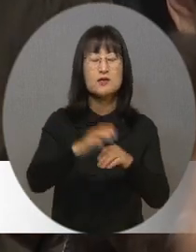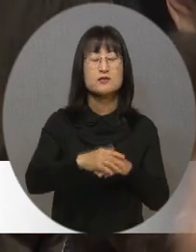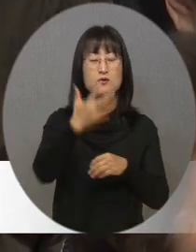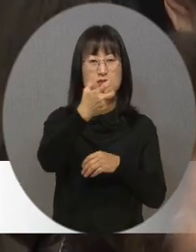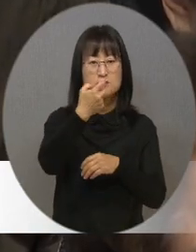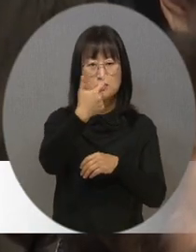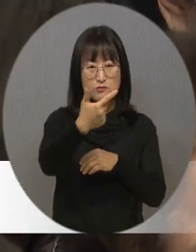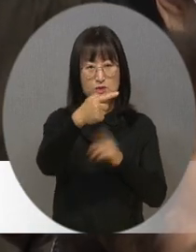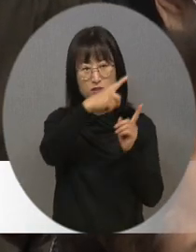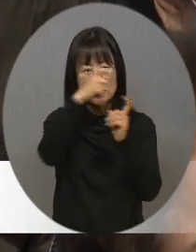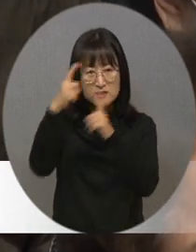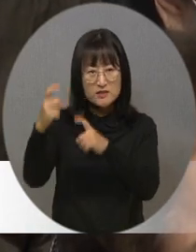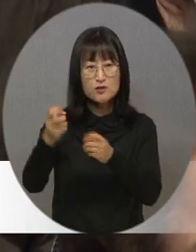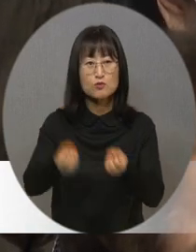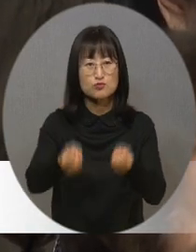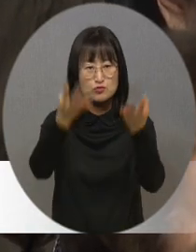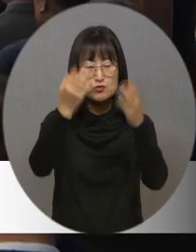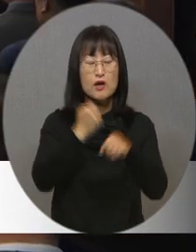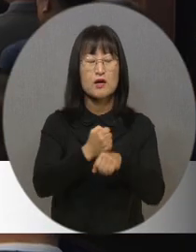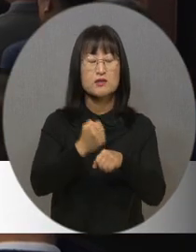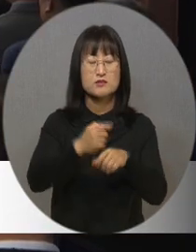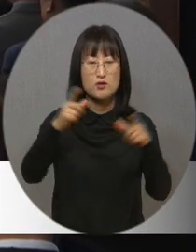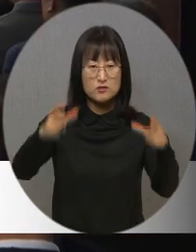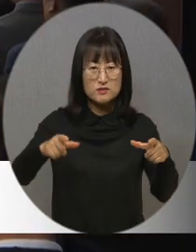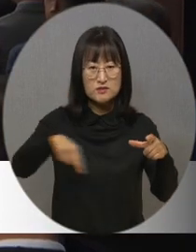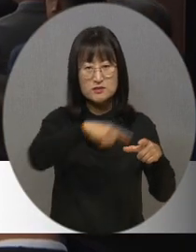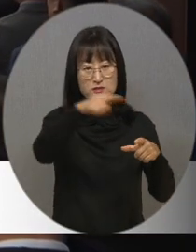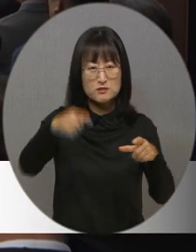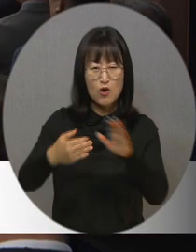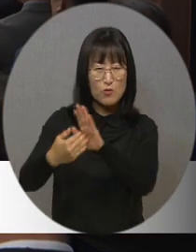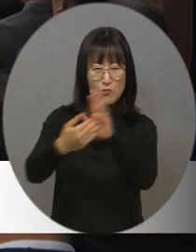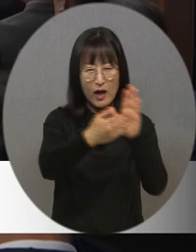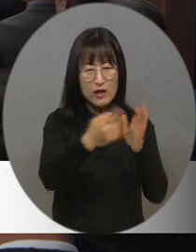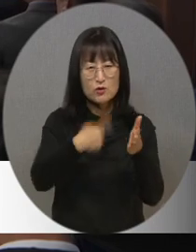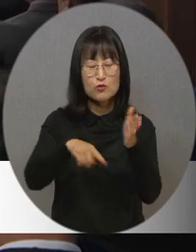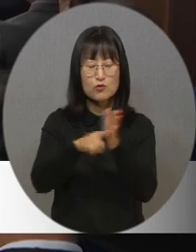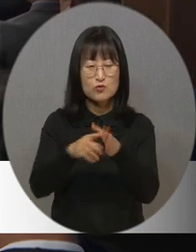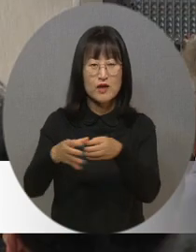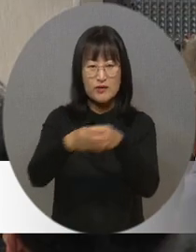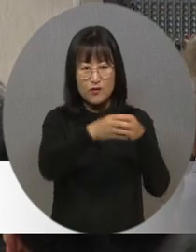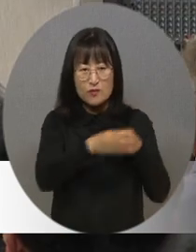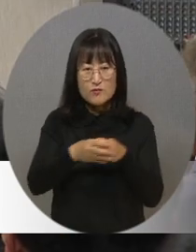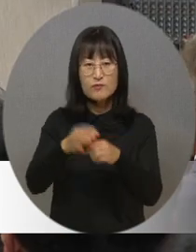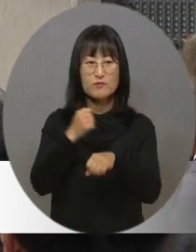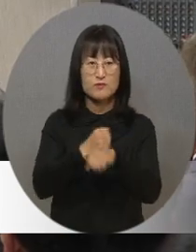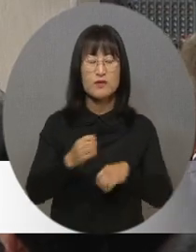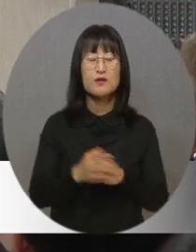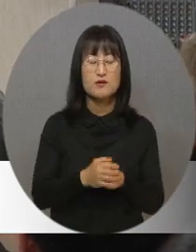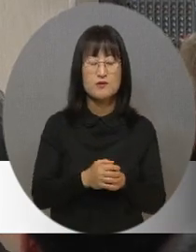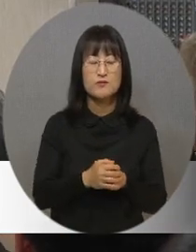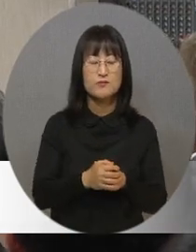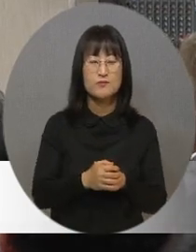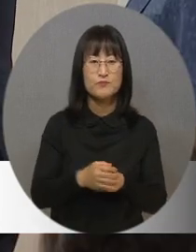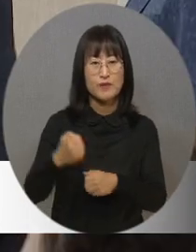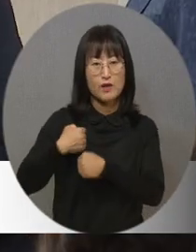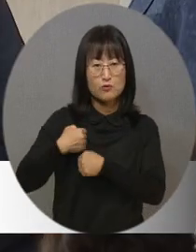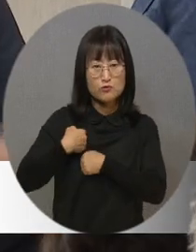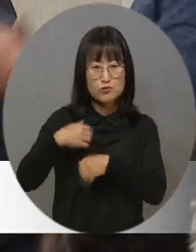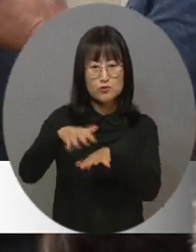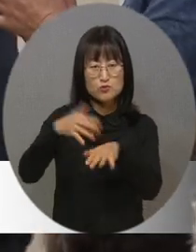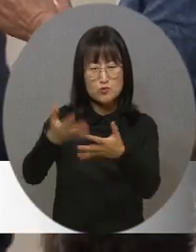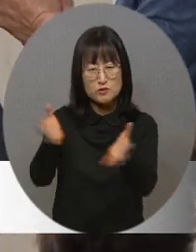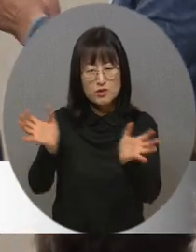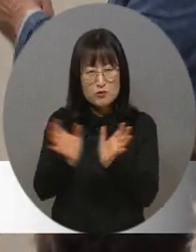71주년을 축하했으며 향토방위와 지역발전을 위한 화합과 결속을 다졌습니다. 중구재향군인의 유공조직원